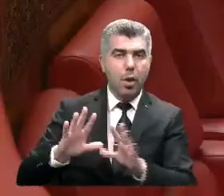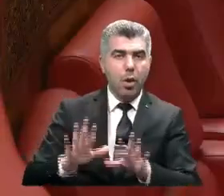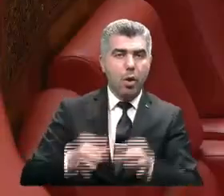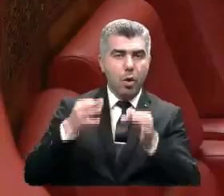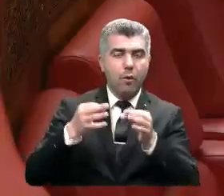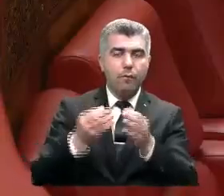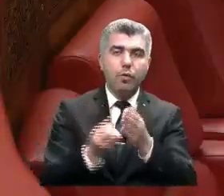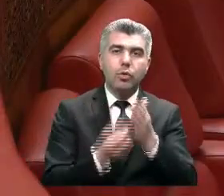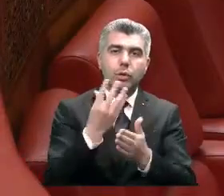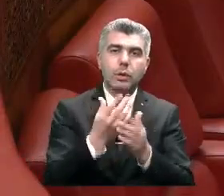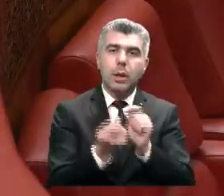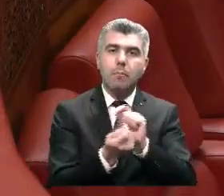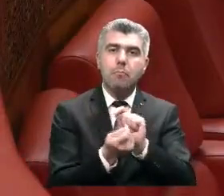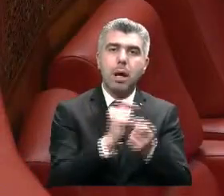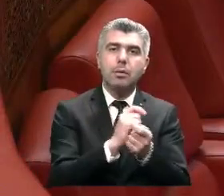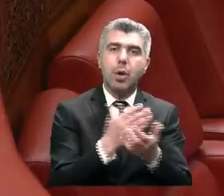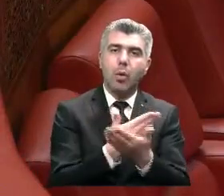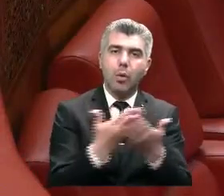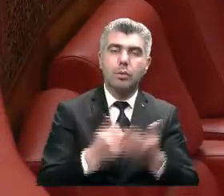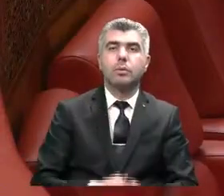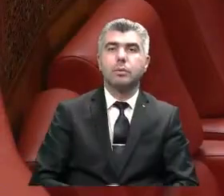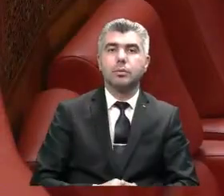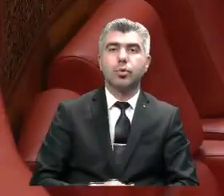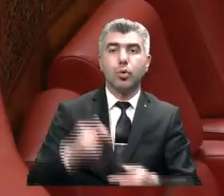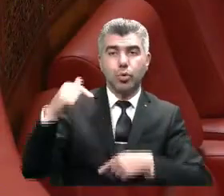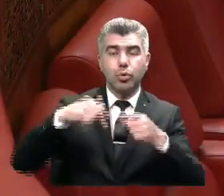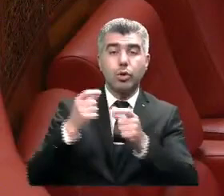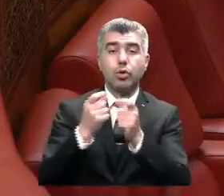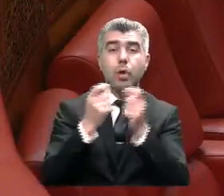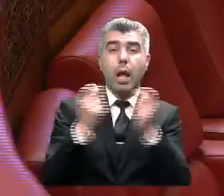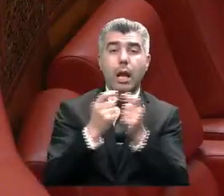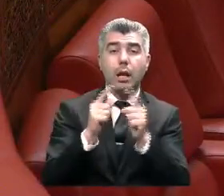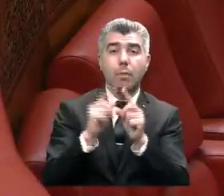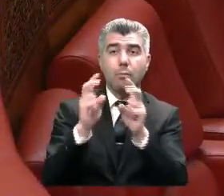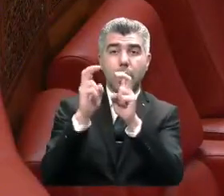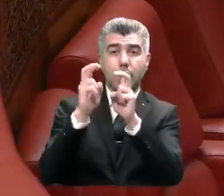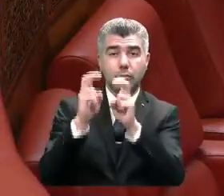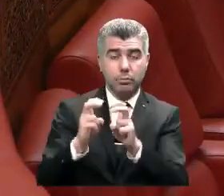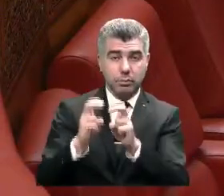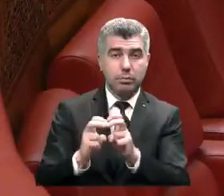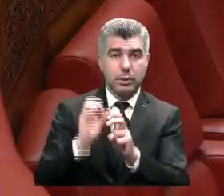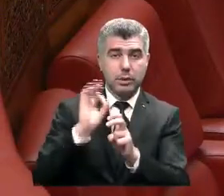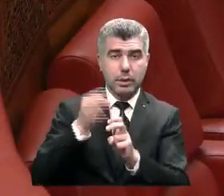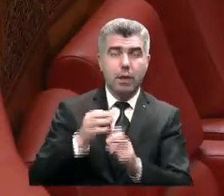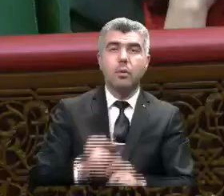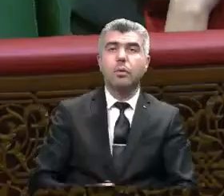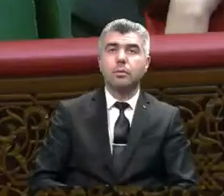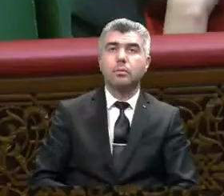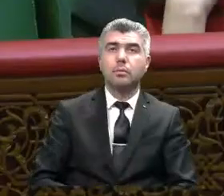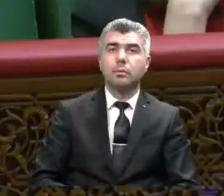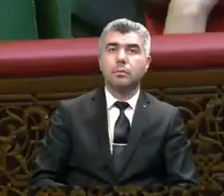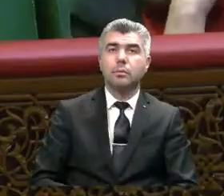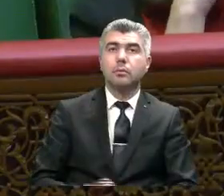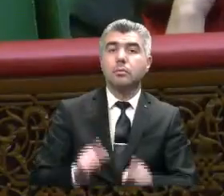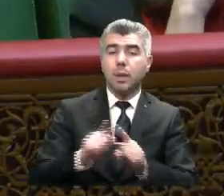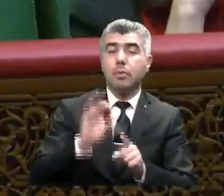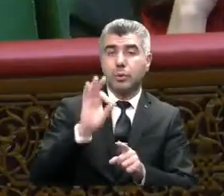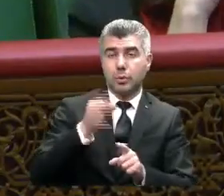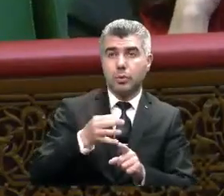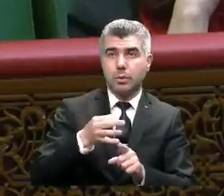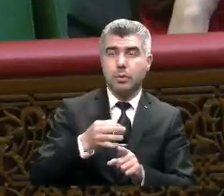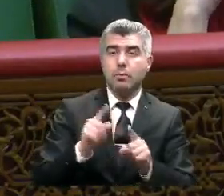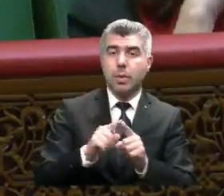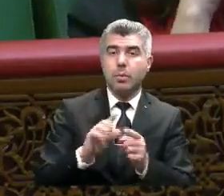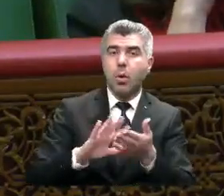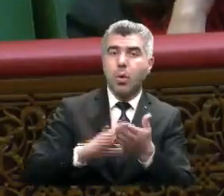الجوي وتنويعها مع دخول شركه النقل الجوي ذا التكلفه المنخفضه للسوق الوطنيه الشيء اللي ادى الى